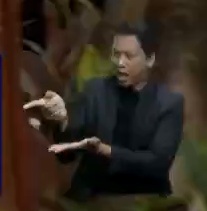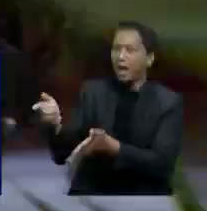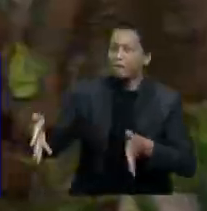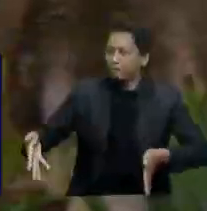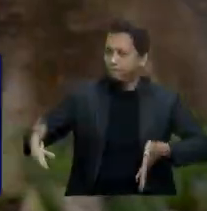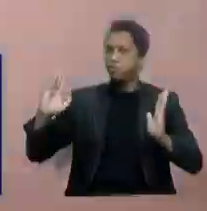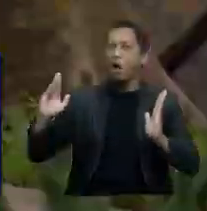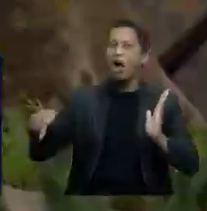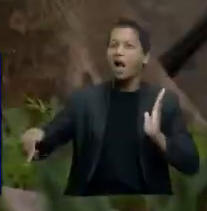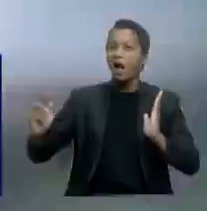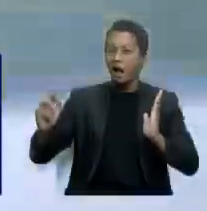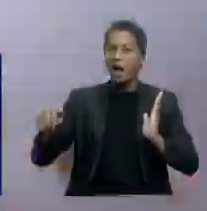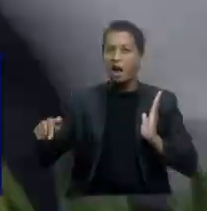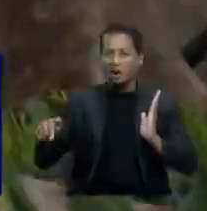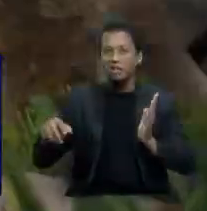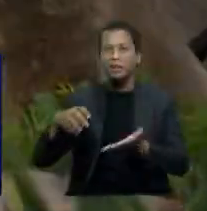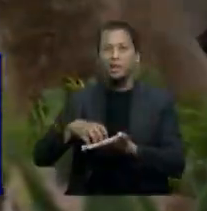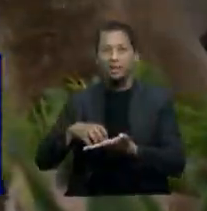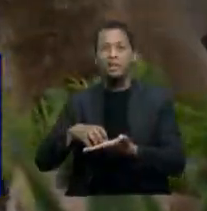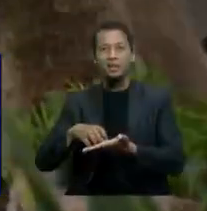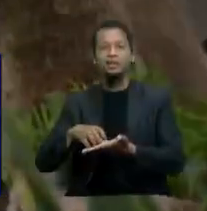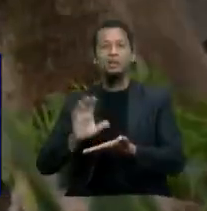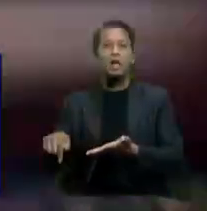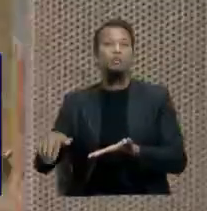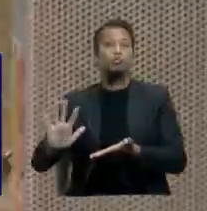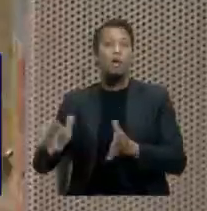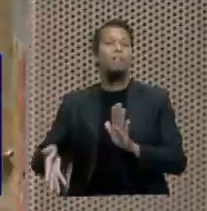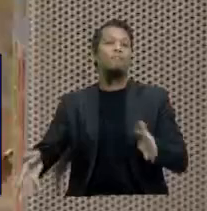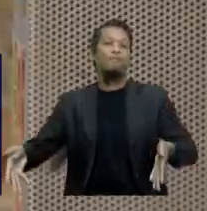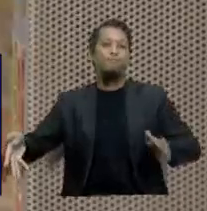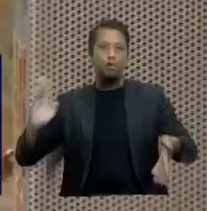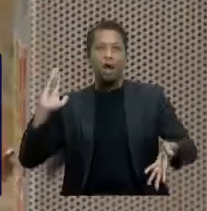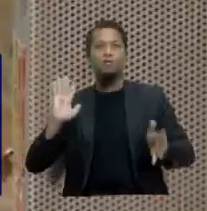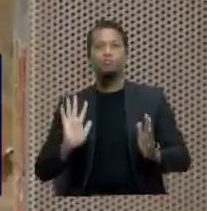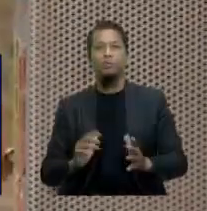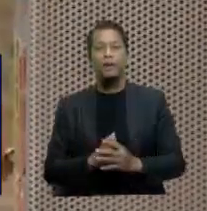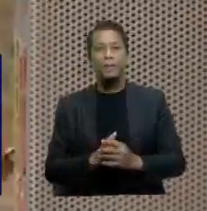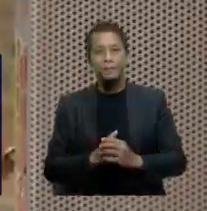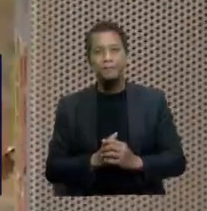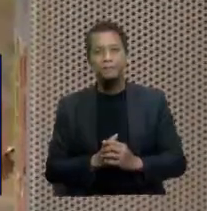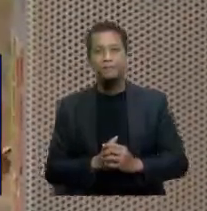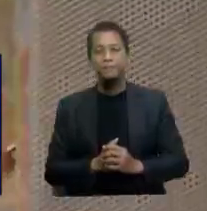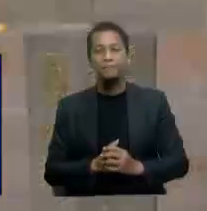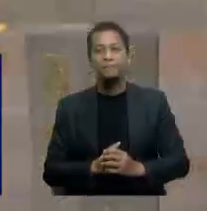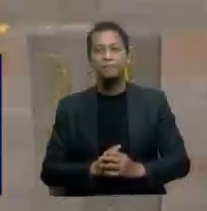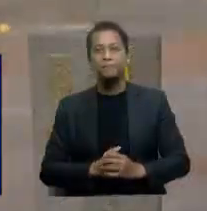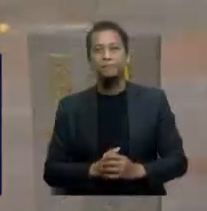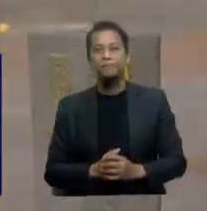Kedubes Amerika Serikat dibuka kembali setelah sekian lama ditutupi barrier beton dan kawat berduri.